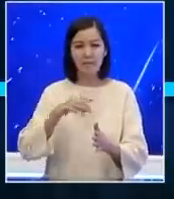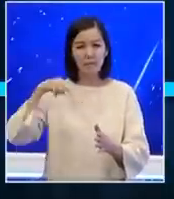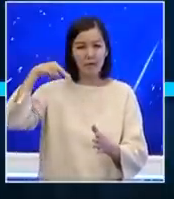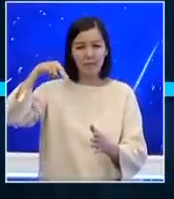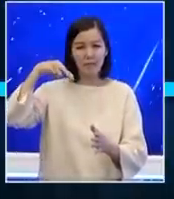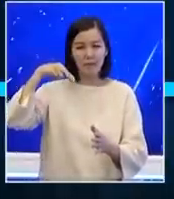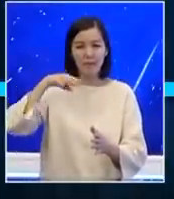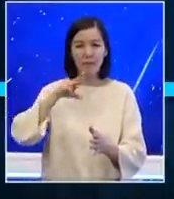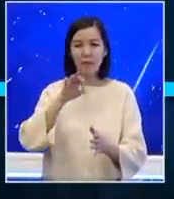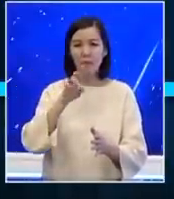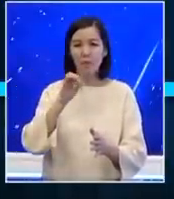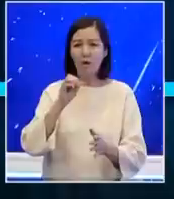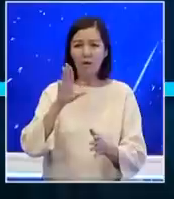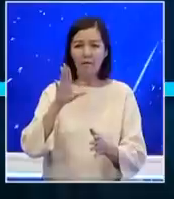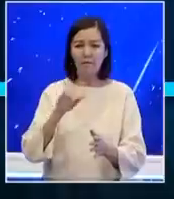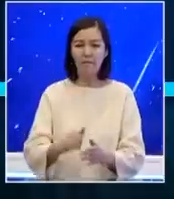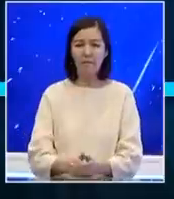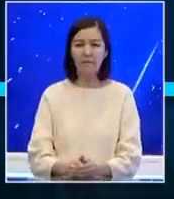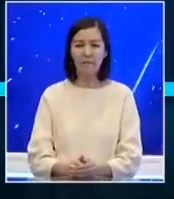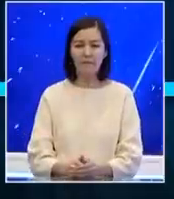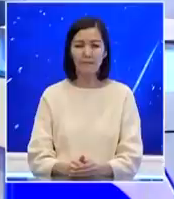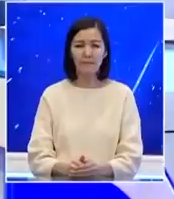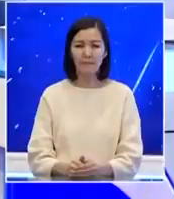президенті Қасым-Жомарт Тоқаев.